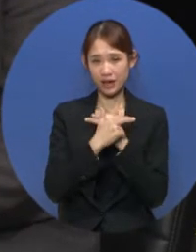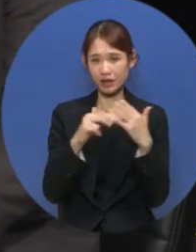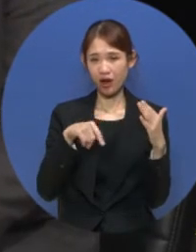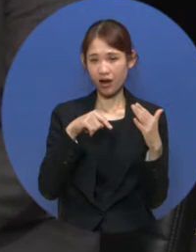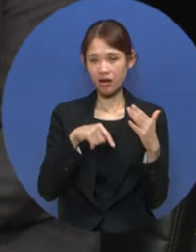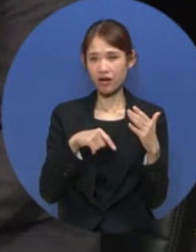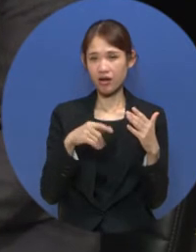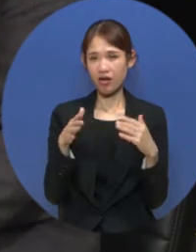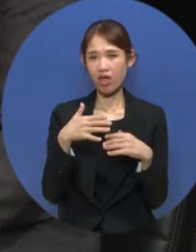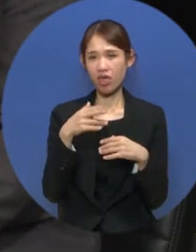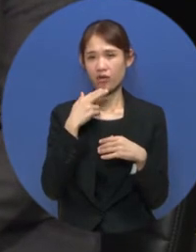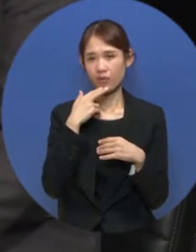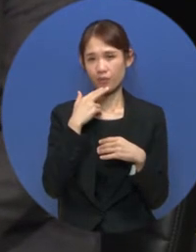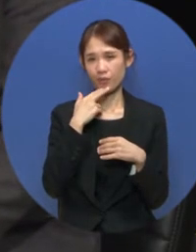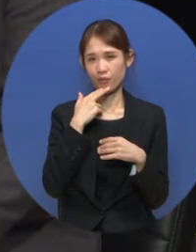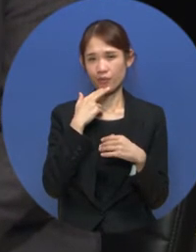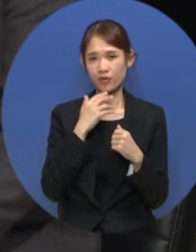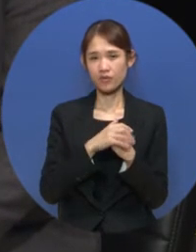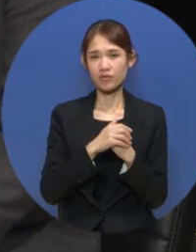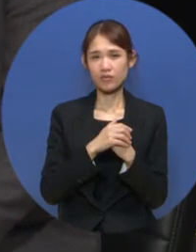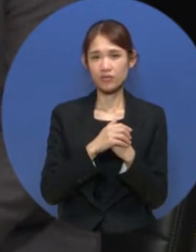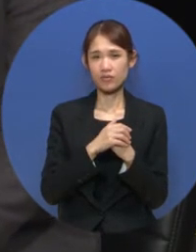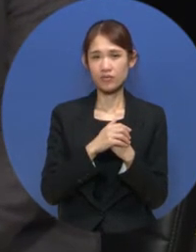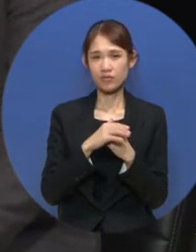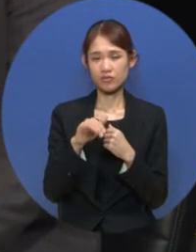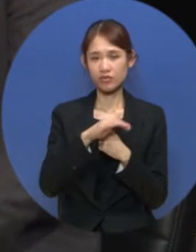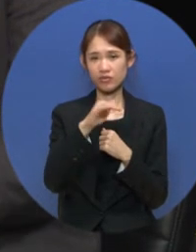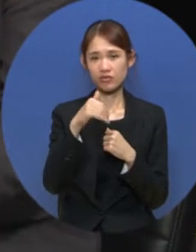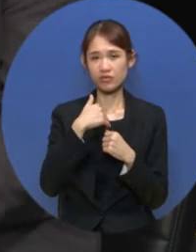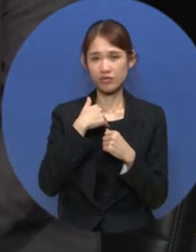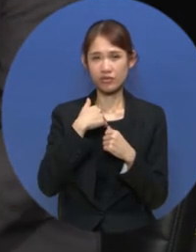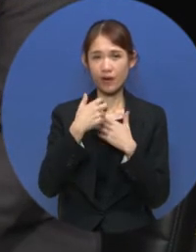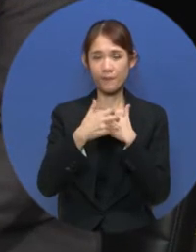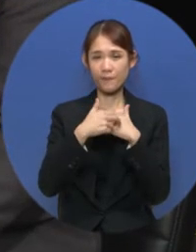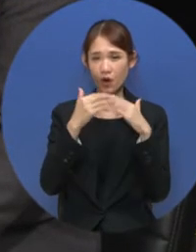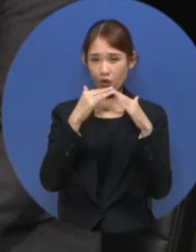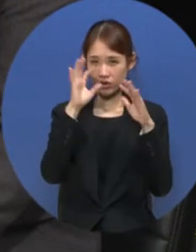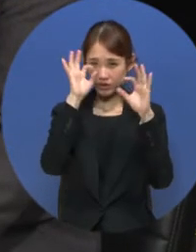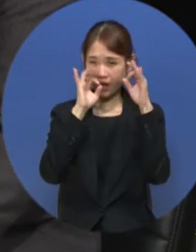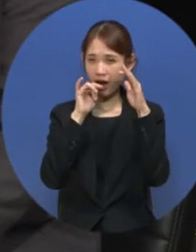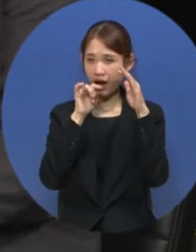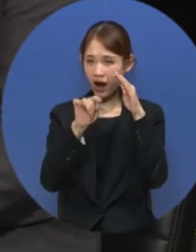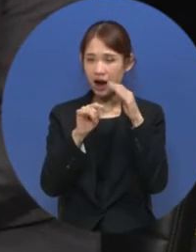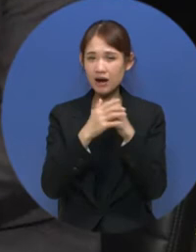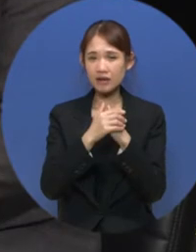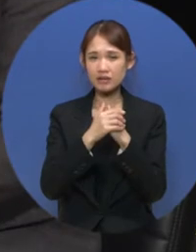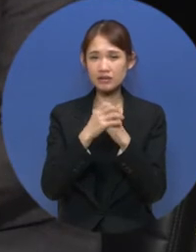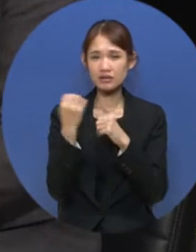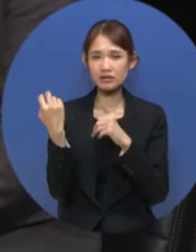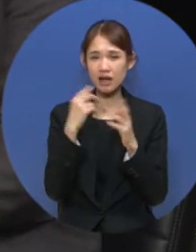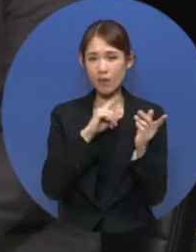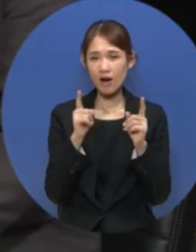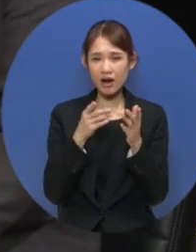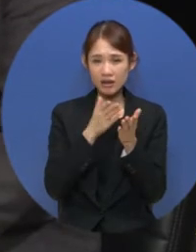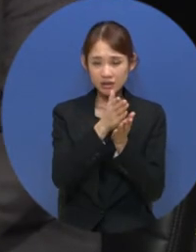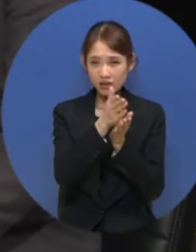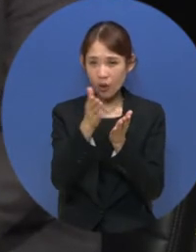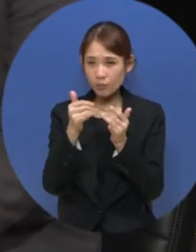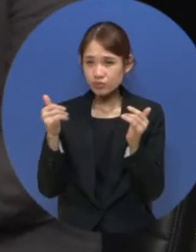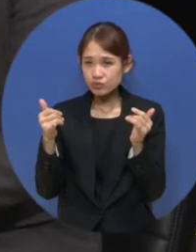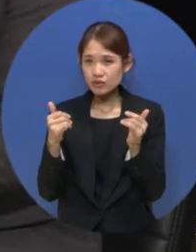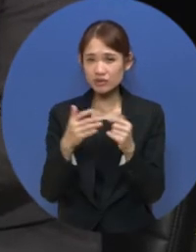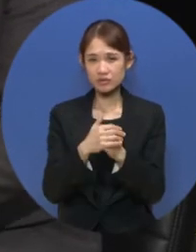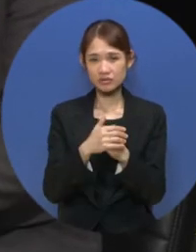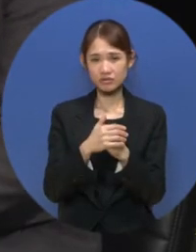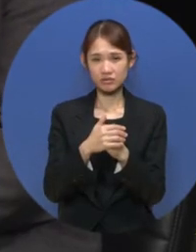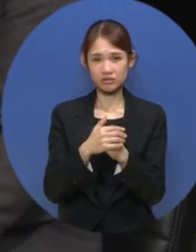상당히 좀 없었고요. 네. 예, 그리고 그래서 저희가 이제 병원을 찾아갔습니다. 그래서 재활의학과 전문의분들에게